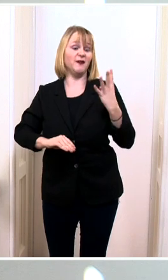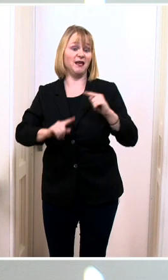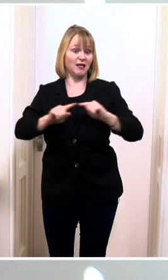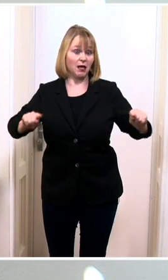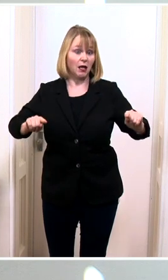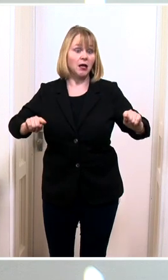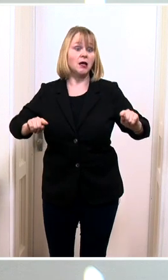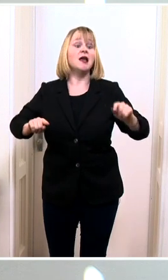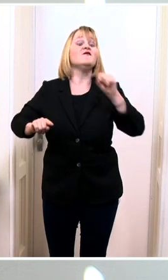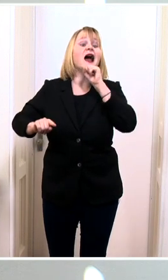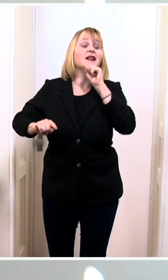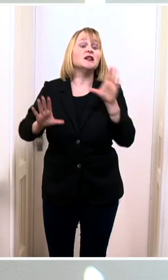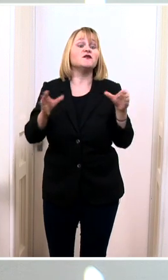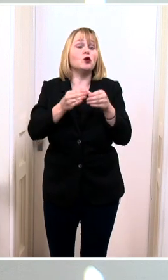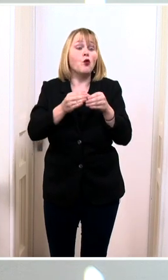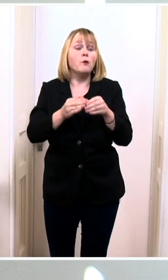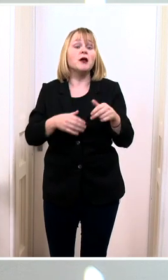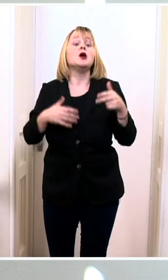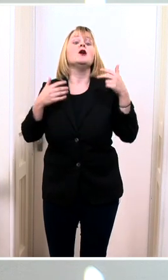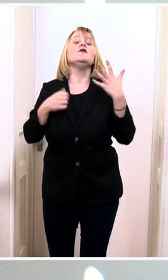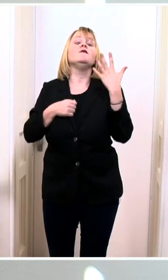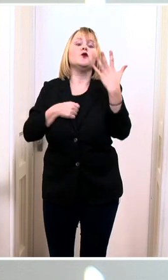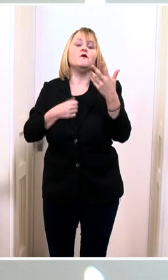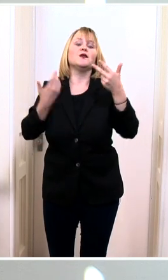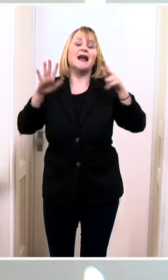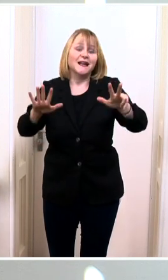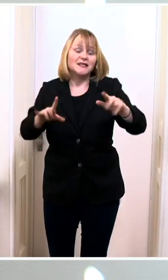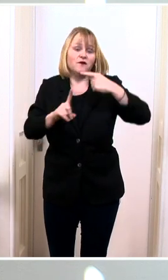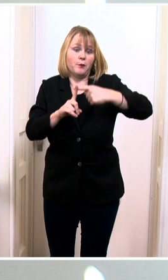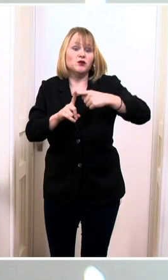85+, da wird es eine Online-Anmeldung geben.